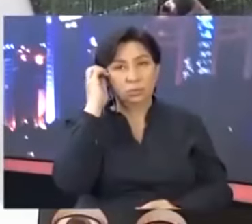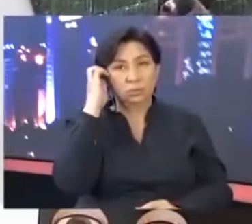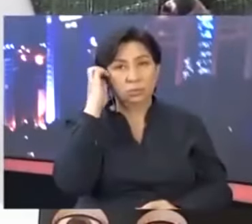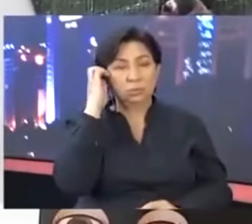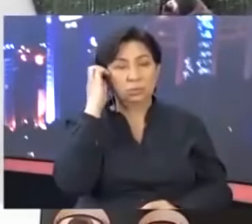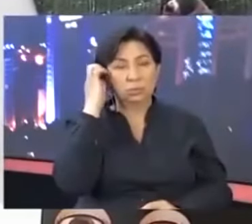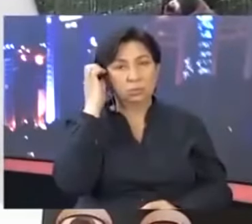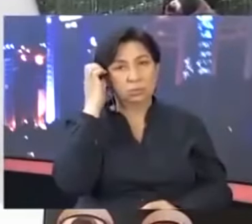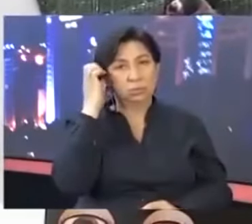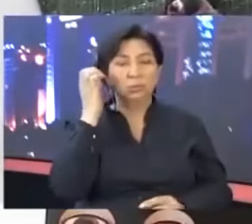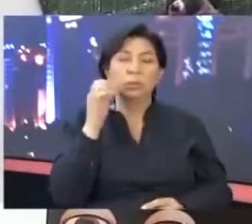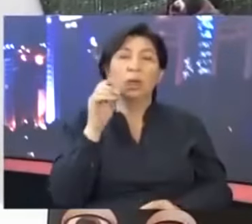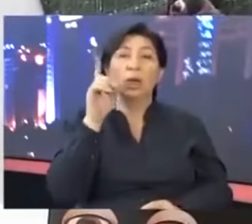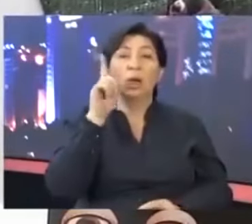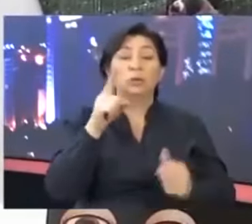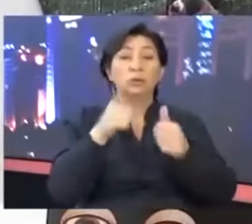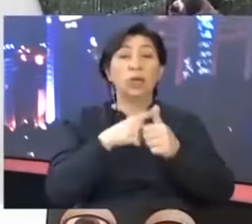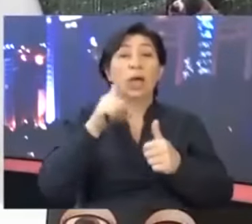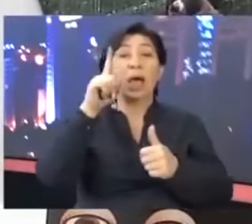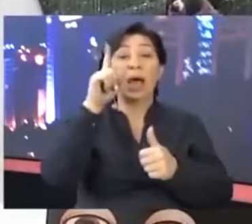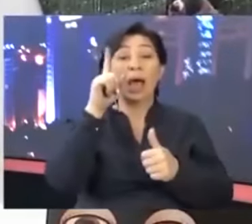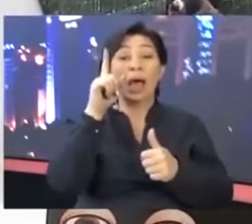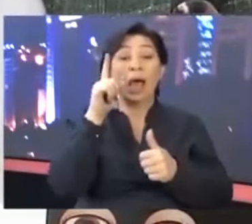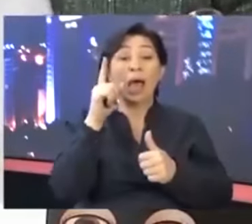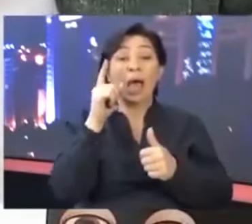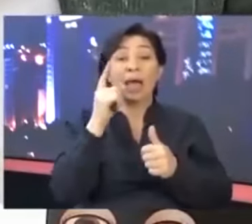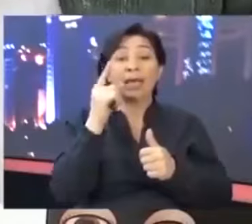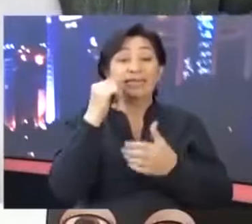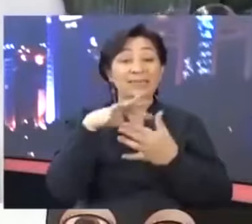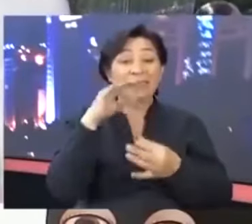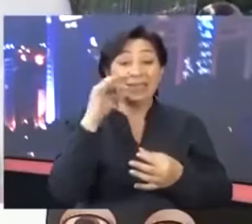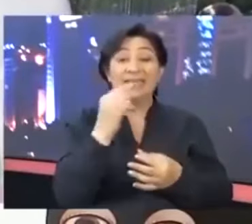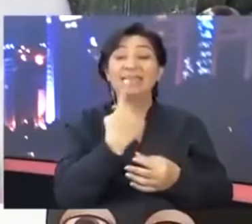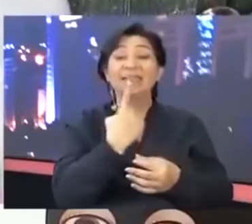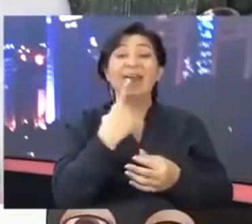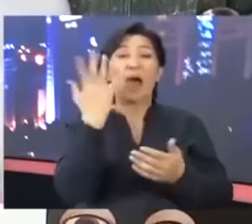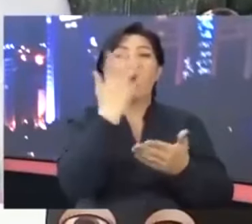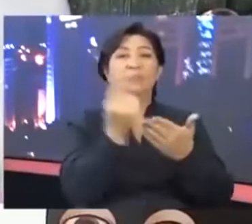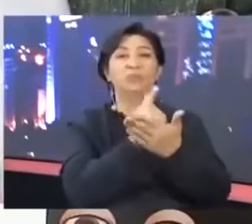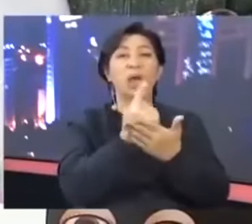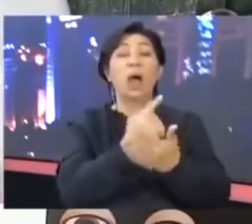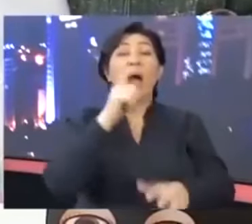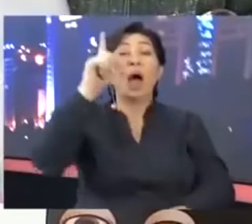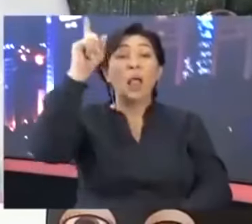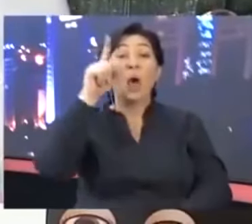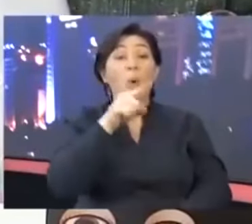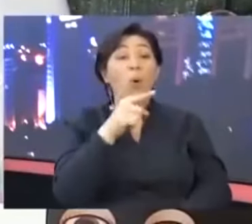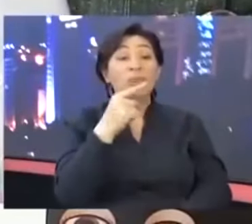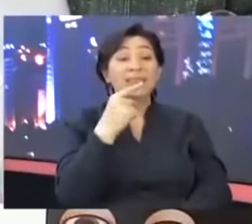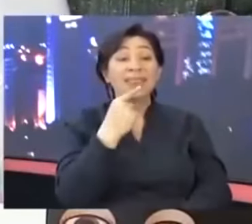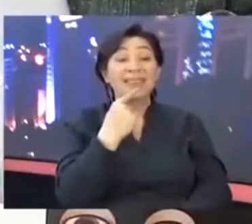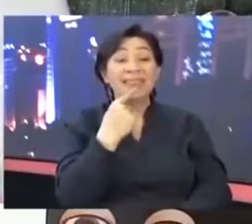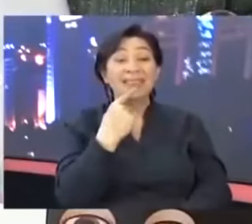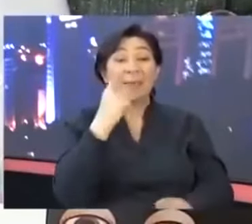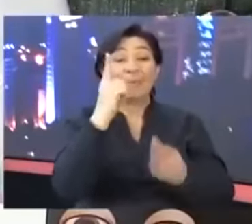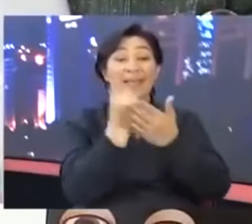Allah'ın konuşma dili değil Arapça insanların konuşma dili Arapça Allah o dilde insanların konuşma dilinde